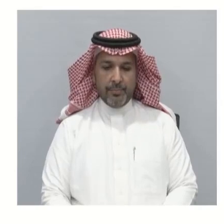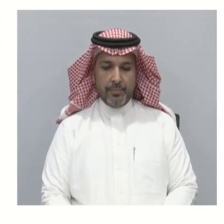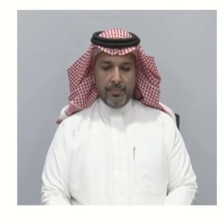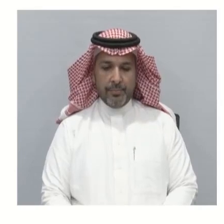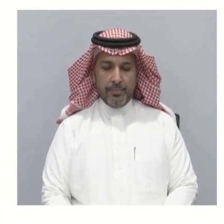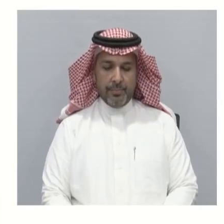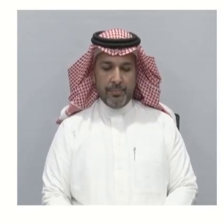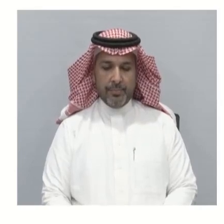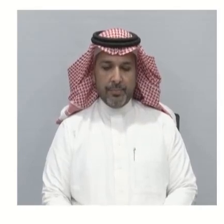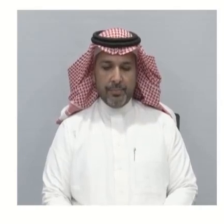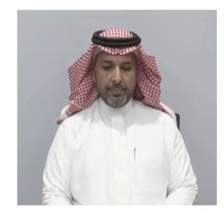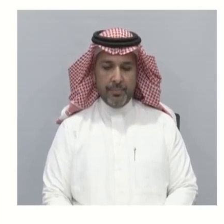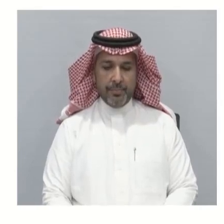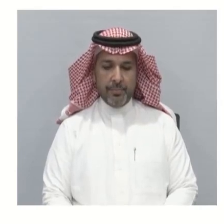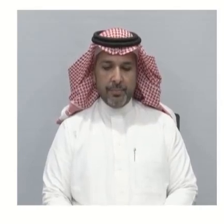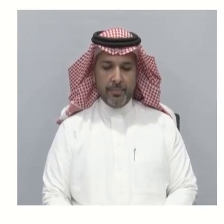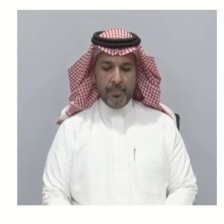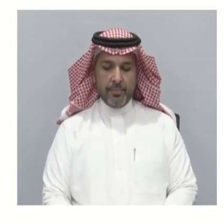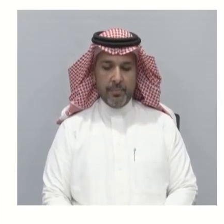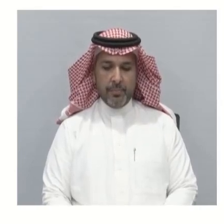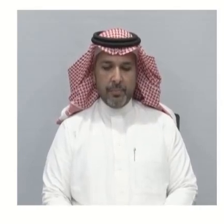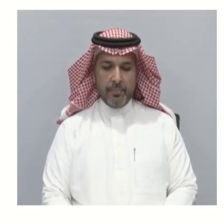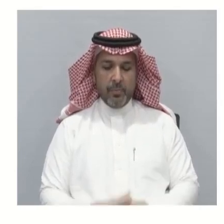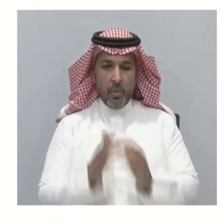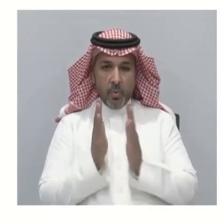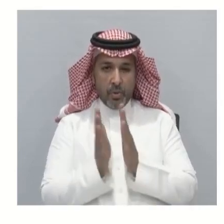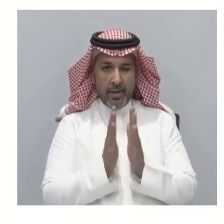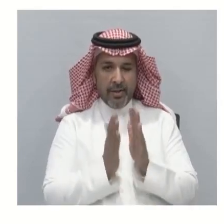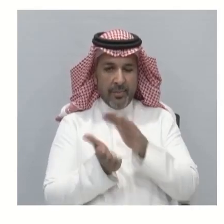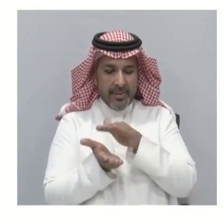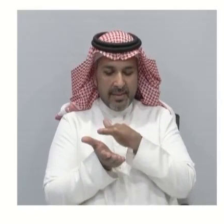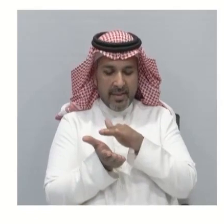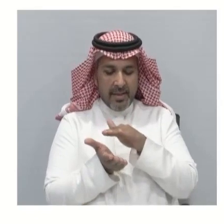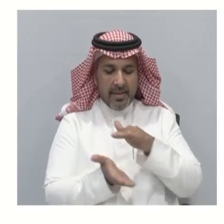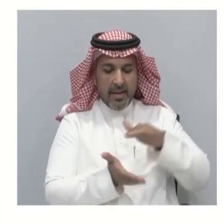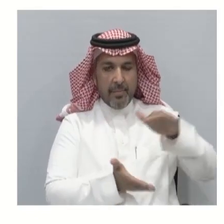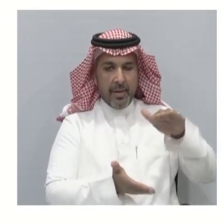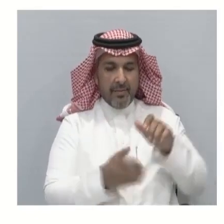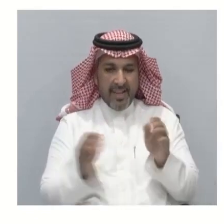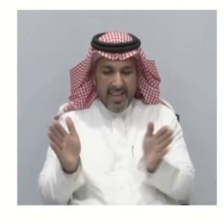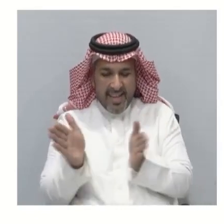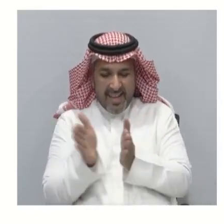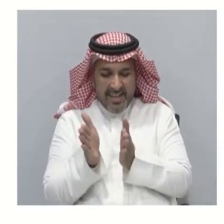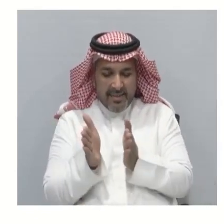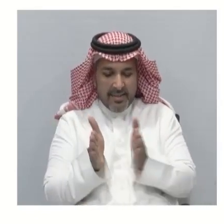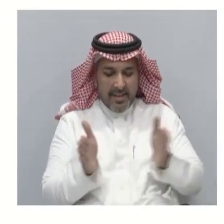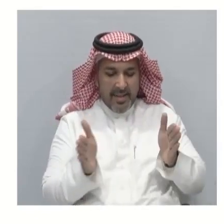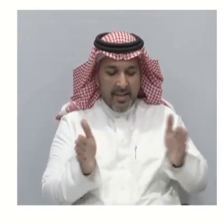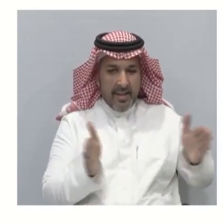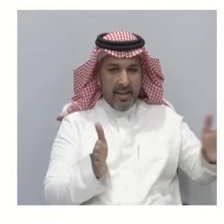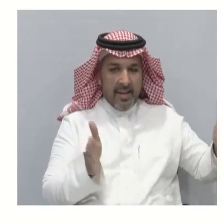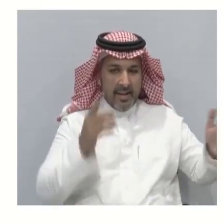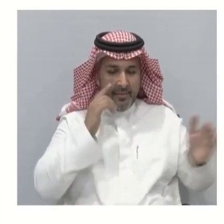اف جي اتش مرتبه من الاقصر الى الاطول وتلاحظ انه قاللك هنا من الاقصر الى ماذا الى